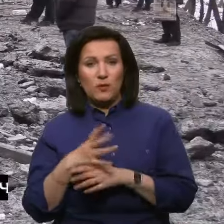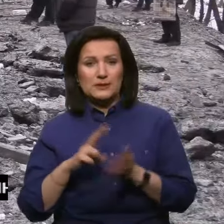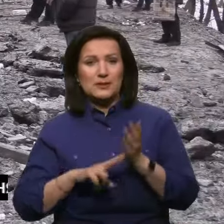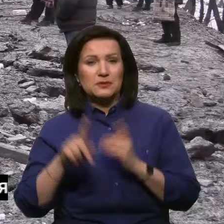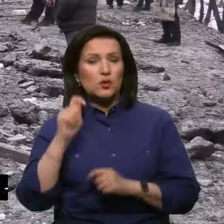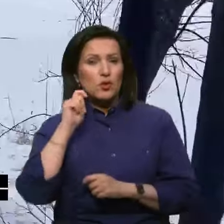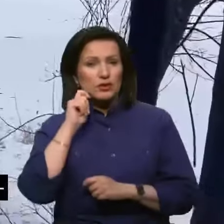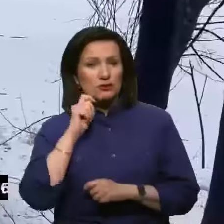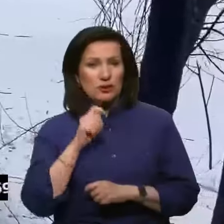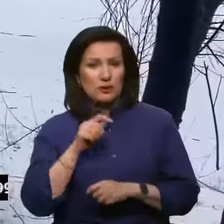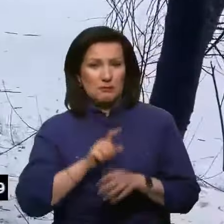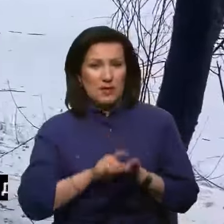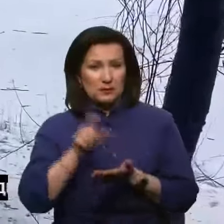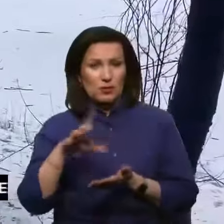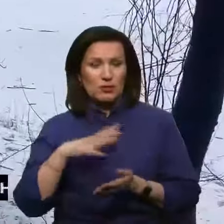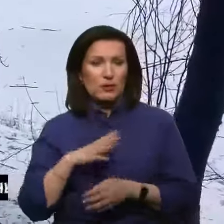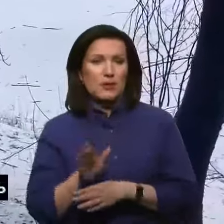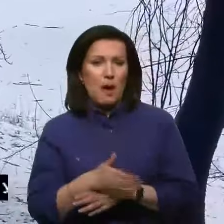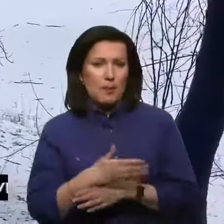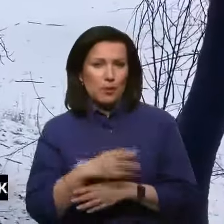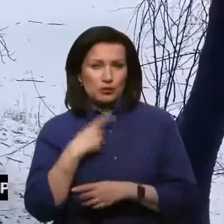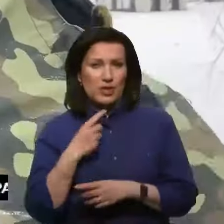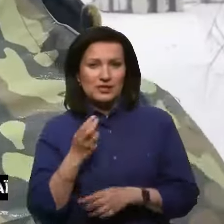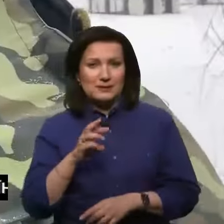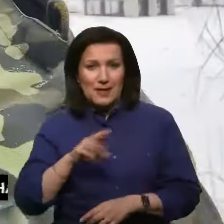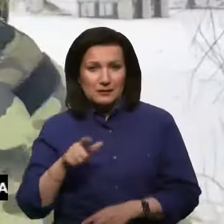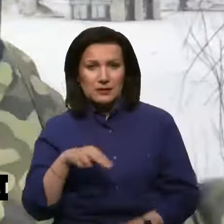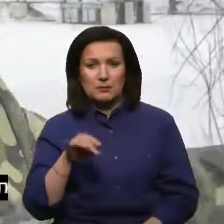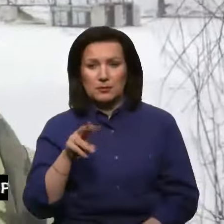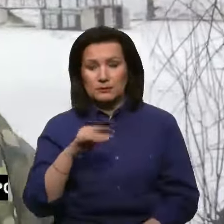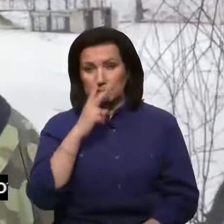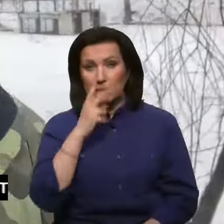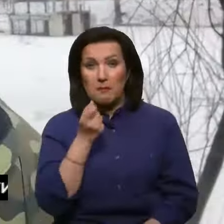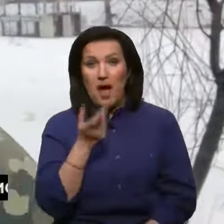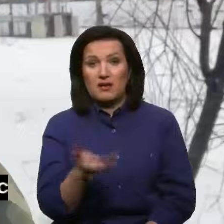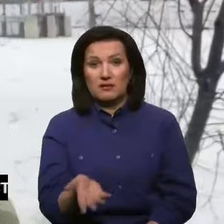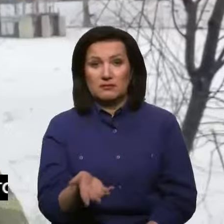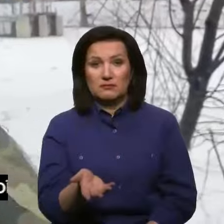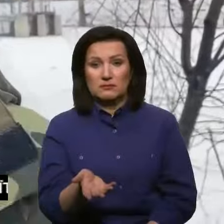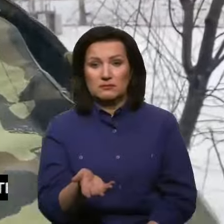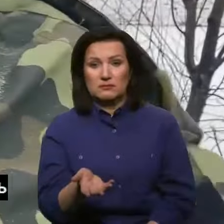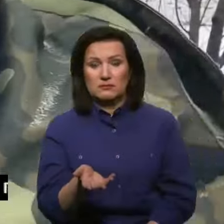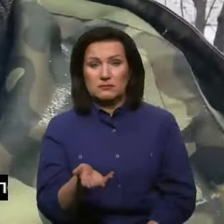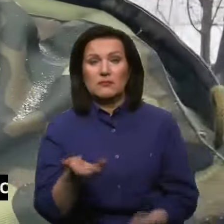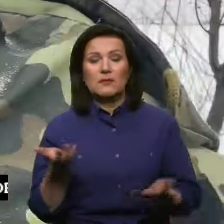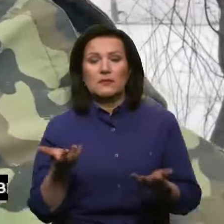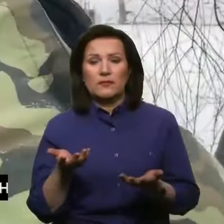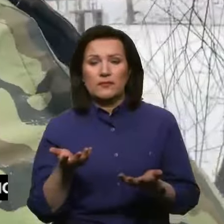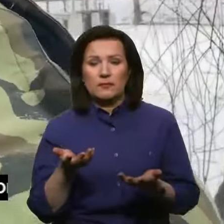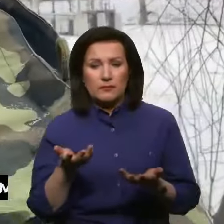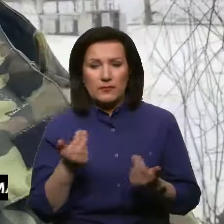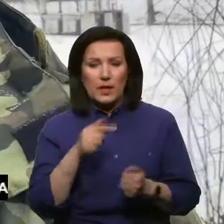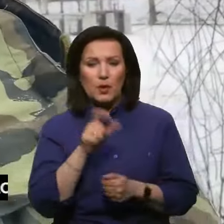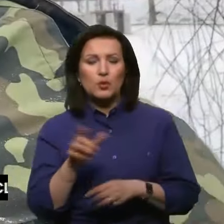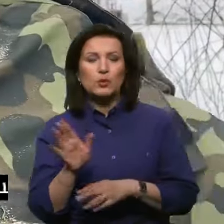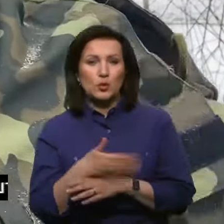пенсіонер був на прогулянці, говорить його зять Дмитро. Ну, посмотрите, парк какой. Ну, подивіться, який парк. Да, так,